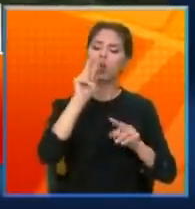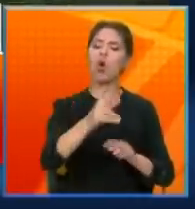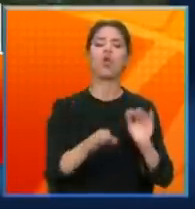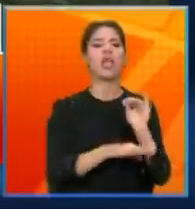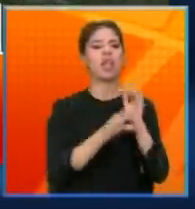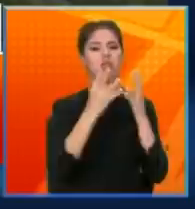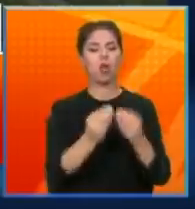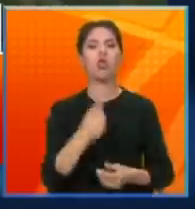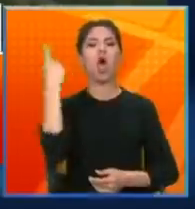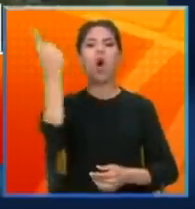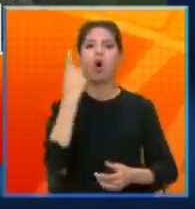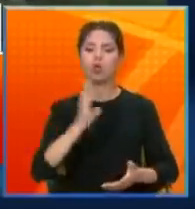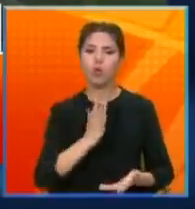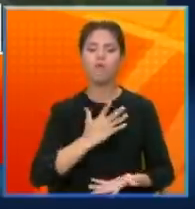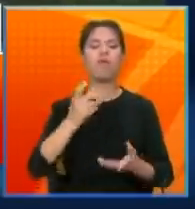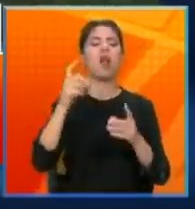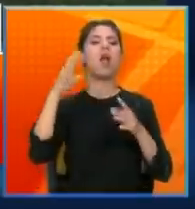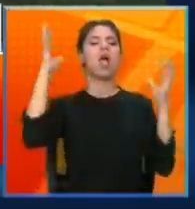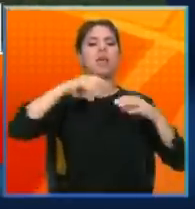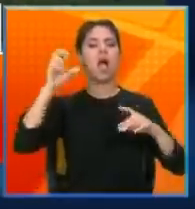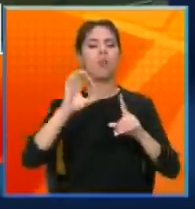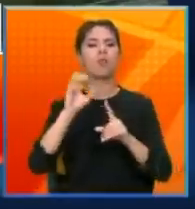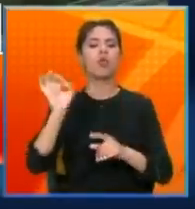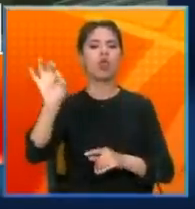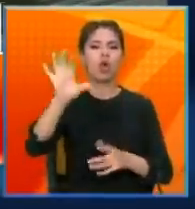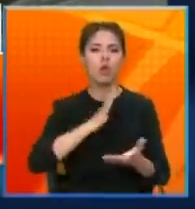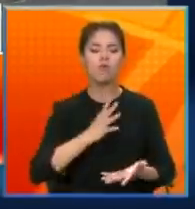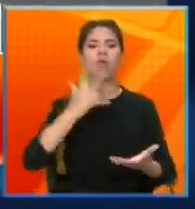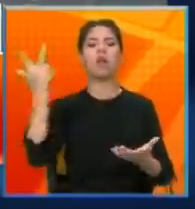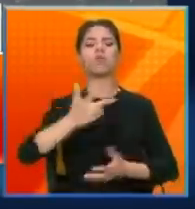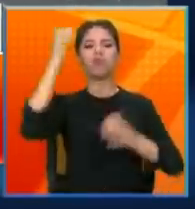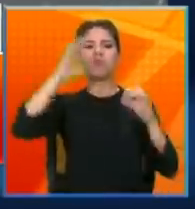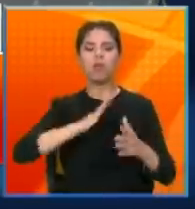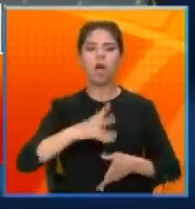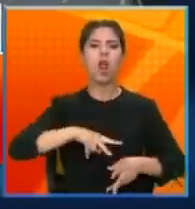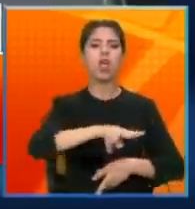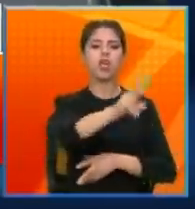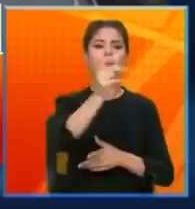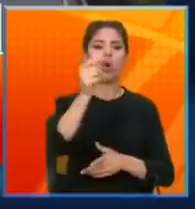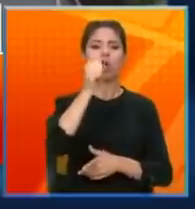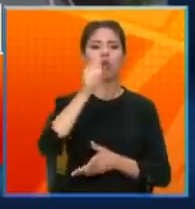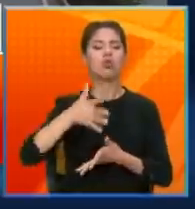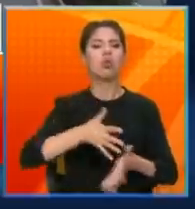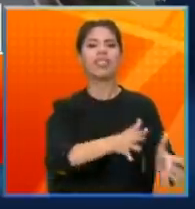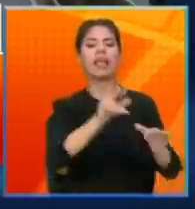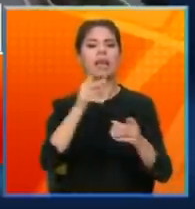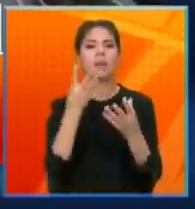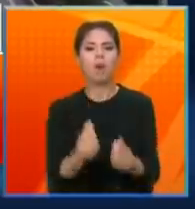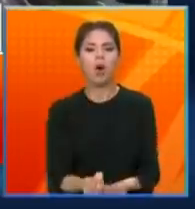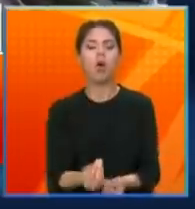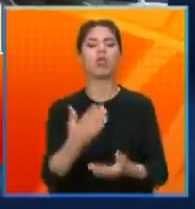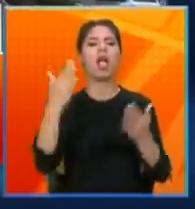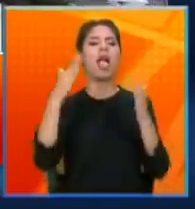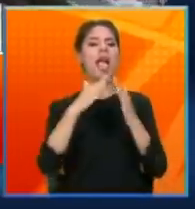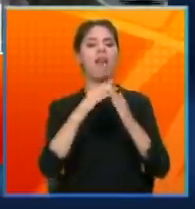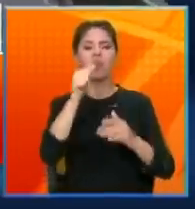yaşadık. Hortum vardı, dolu vardı, sağanak yağış vardı. Yollar adeta bir nehir gibi aktı. Evleri